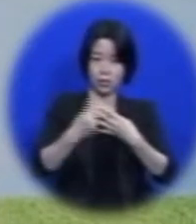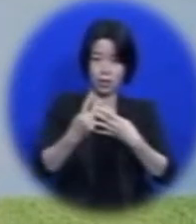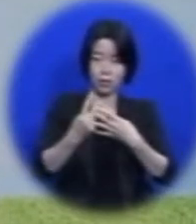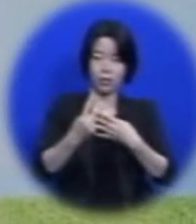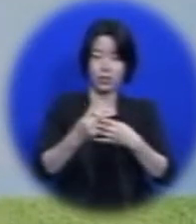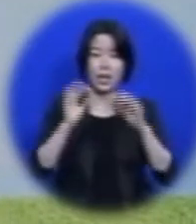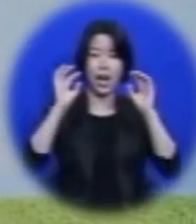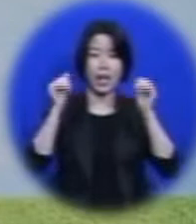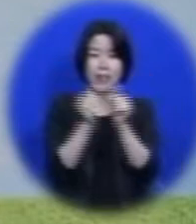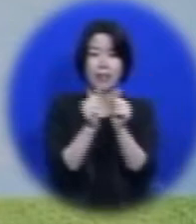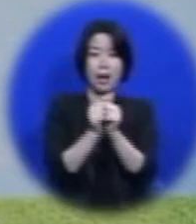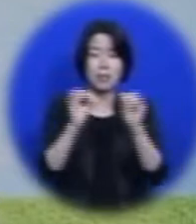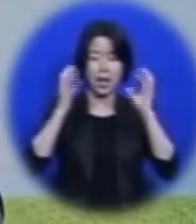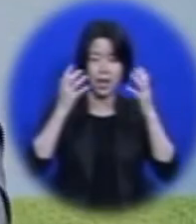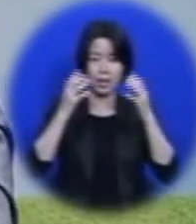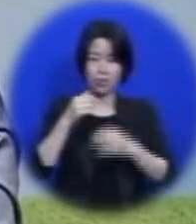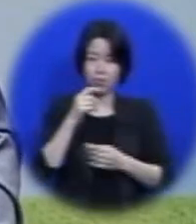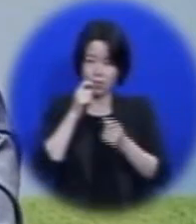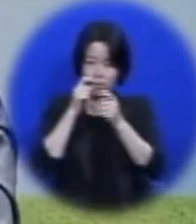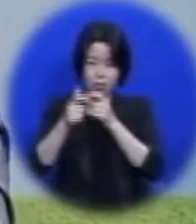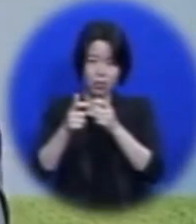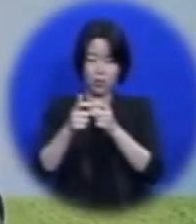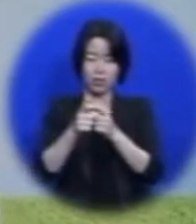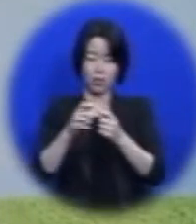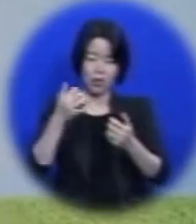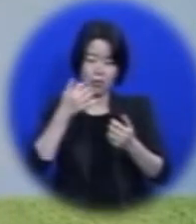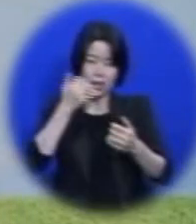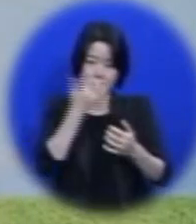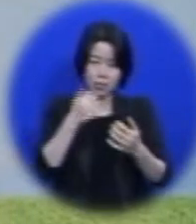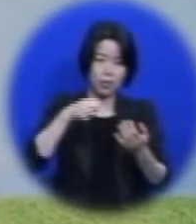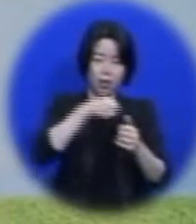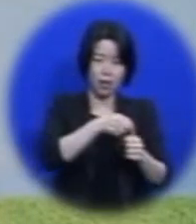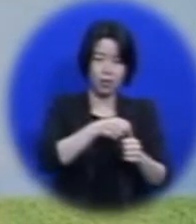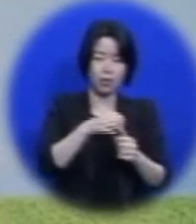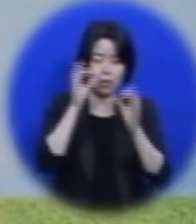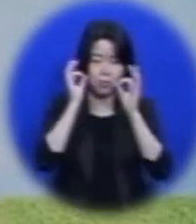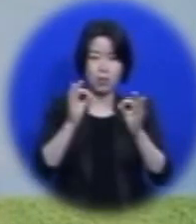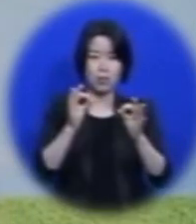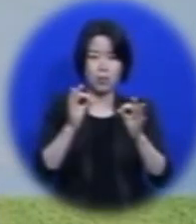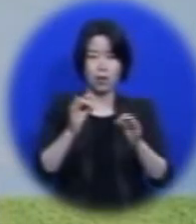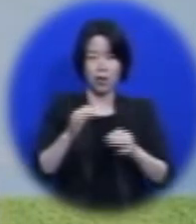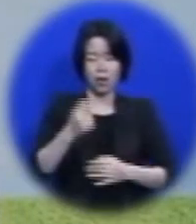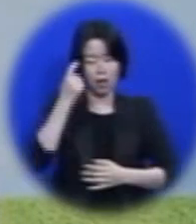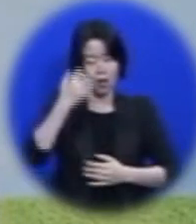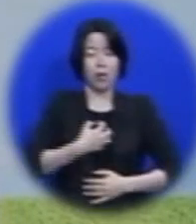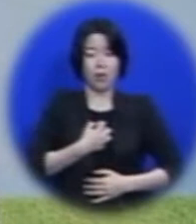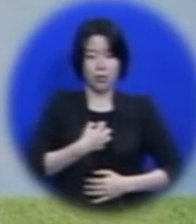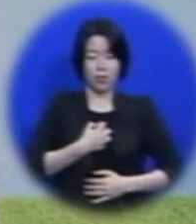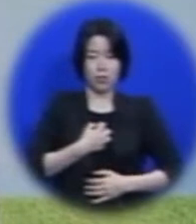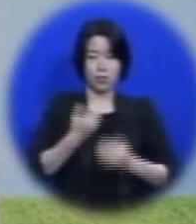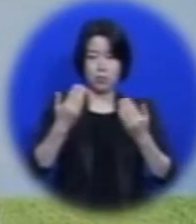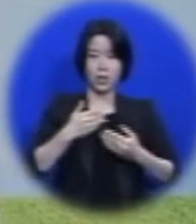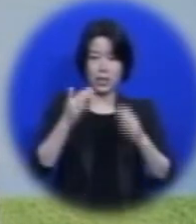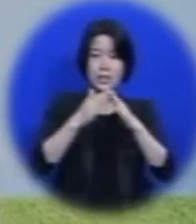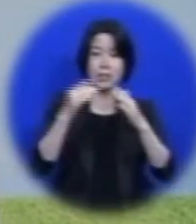남자아이까지 속여서 성폭행 시도를 한 기사를 보고 너무 충격을 받아 집에 오는 내내